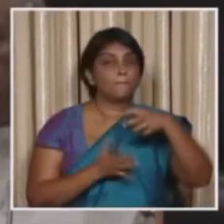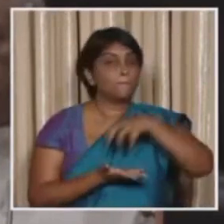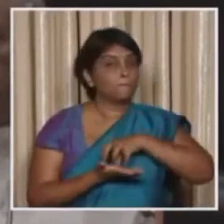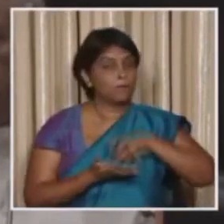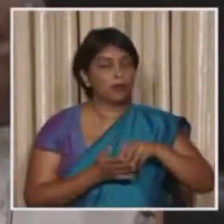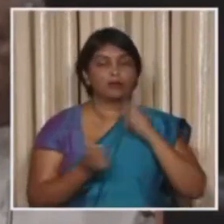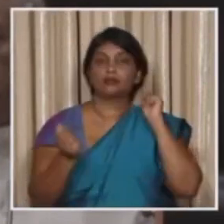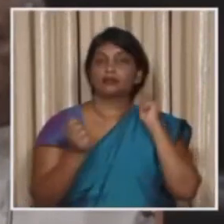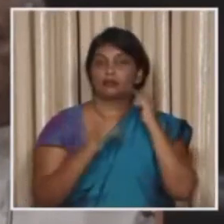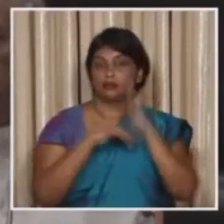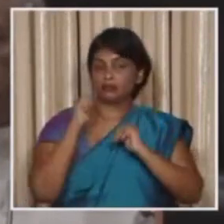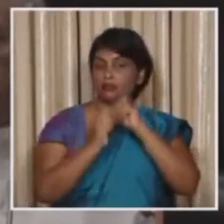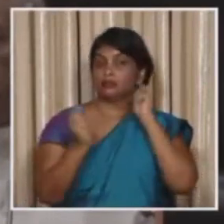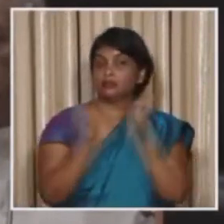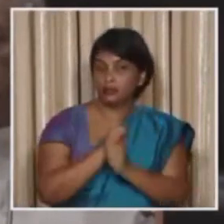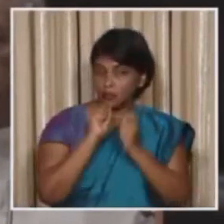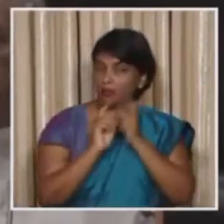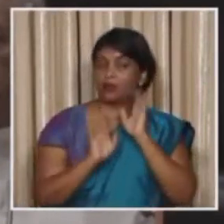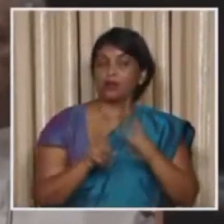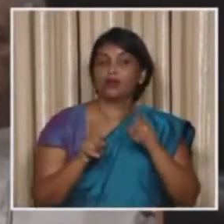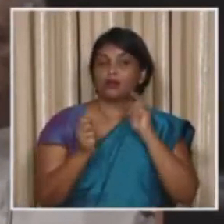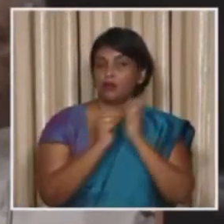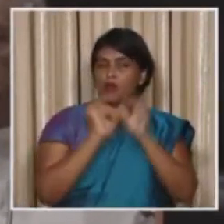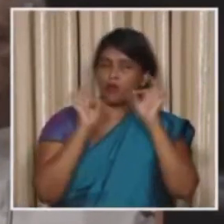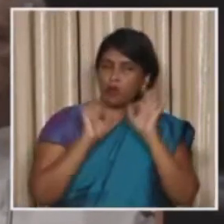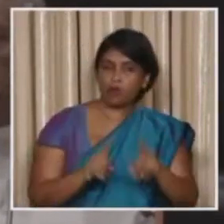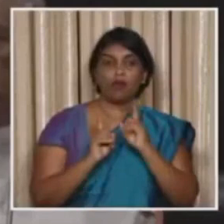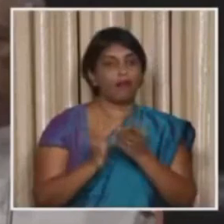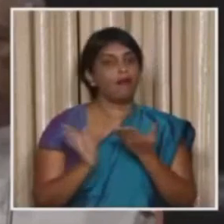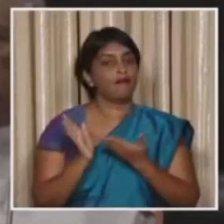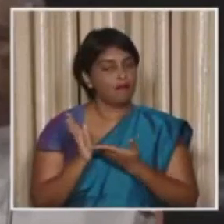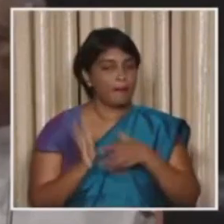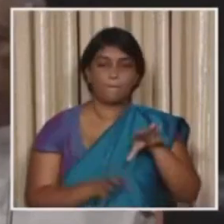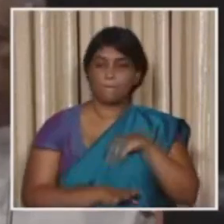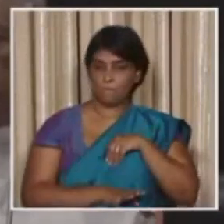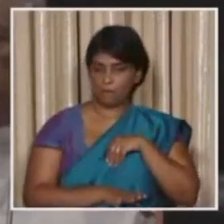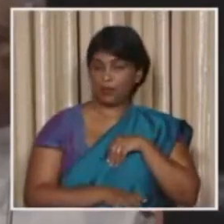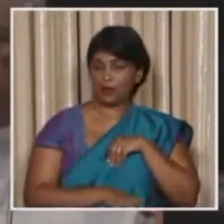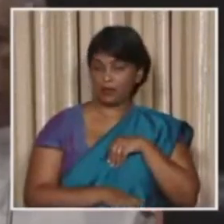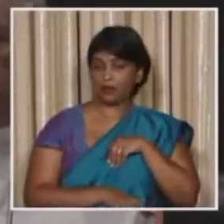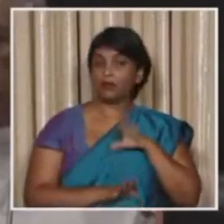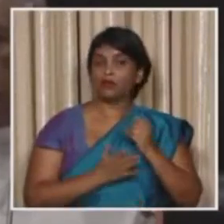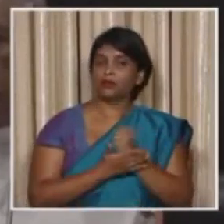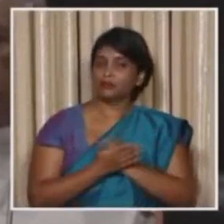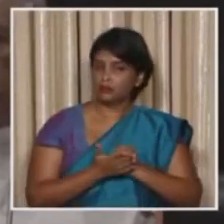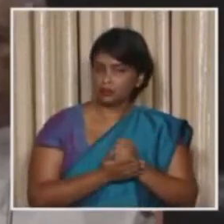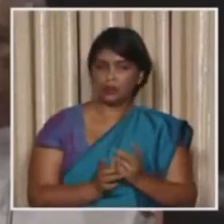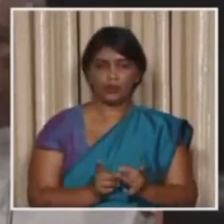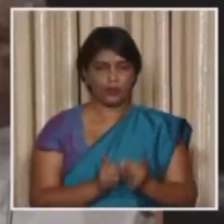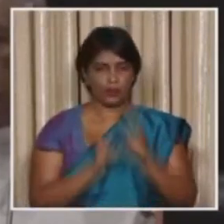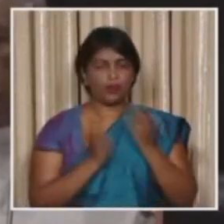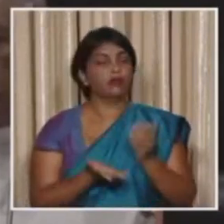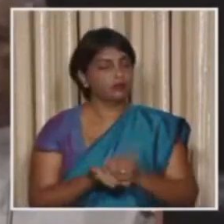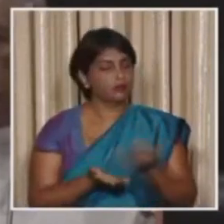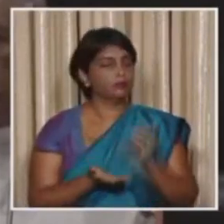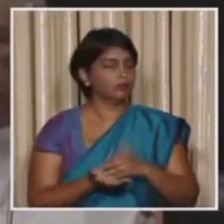ක්‍රමයේ සංශෝධනය විය යුතු කරුණු මෙන්ම සංශෝධන නොයුතු කරුණුද ඇති බව පිළිගෙන තියෙනවා. මේ සියල්ල ඔස්සේ යළි